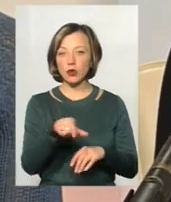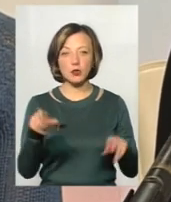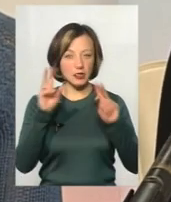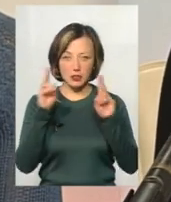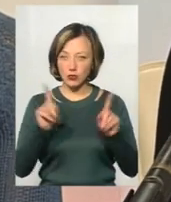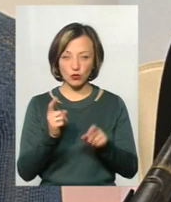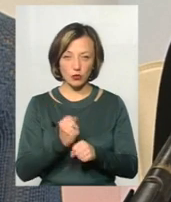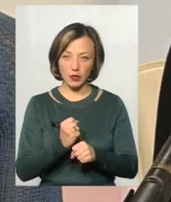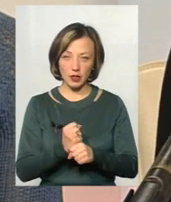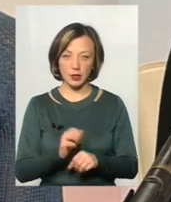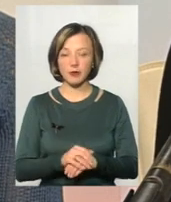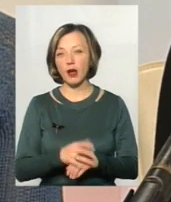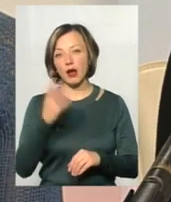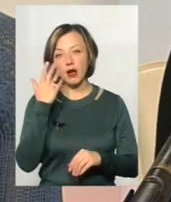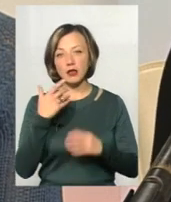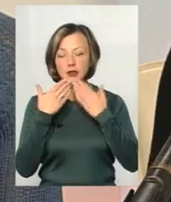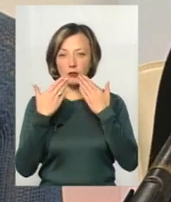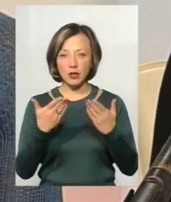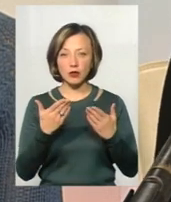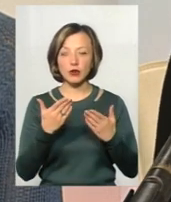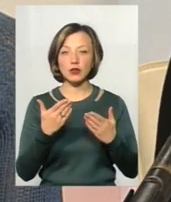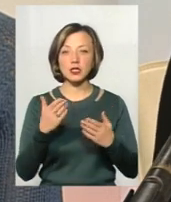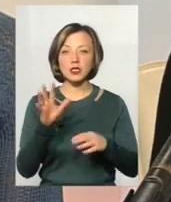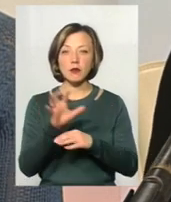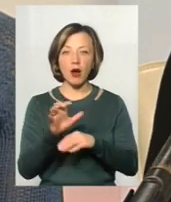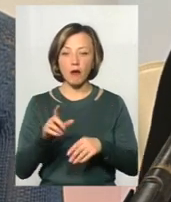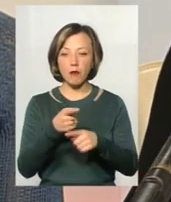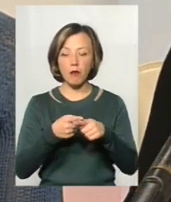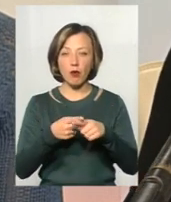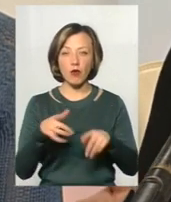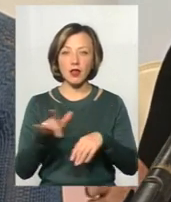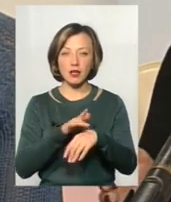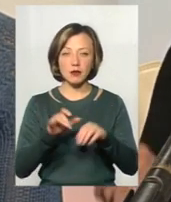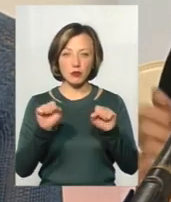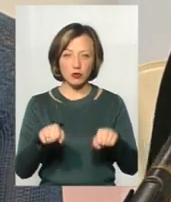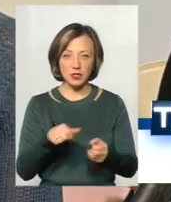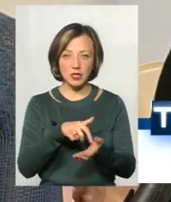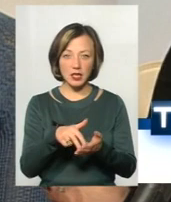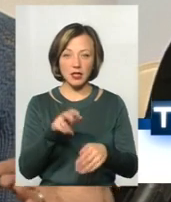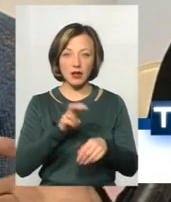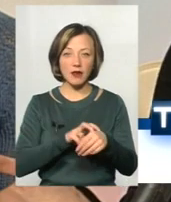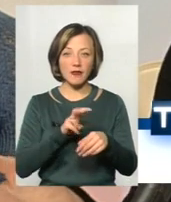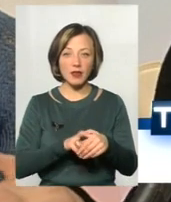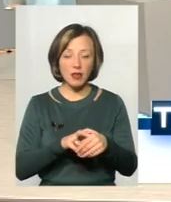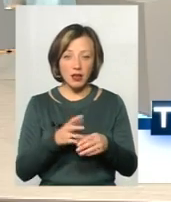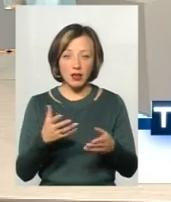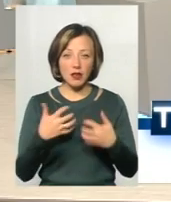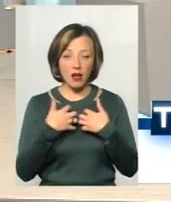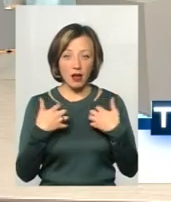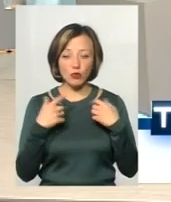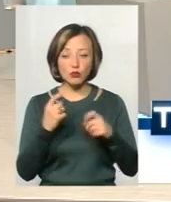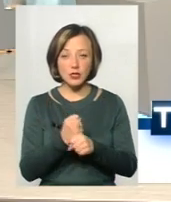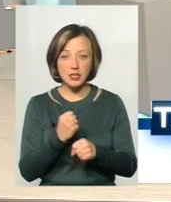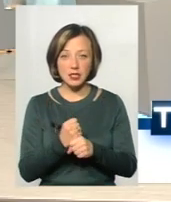знают, что делать. Когда я спрашиваю, вот у нас собака полулысая, может, сходите к ветеринару, что-то